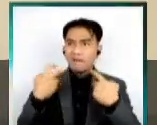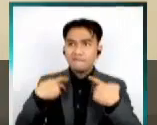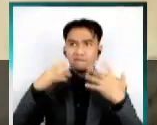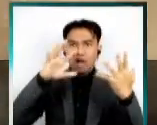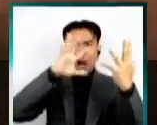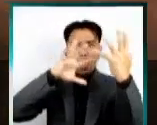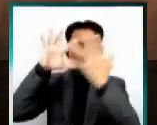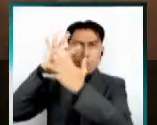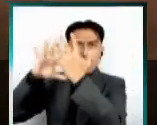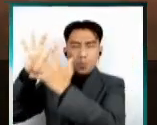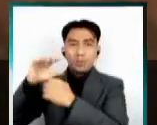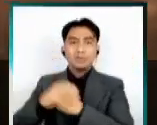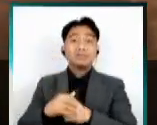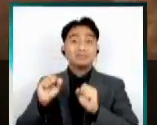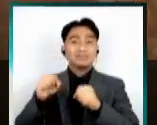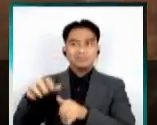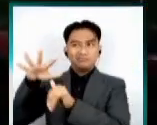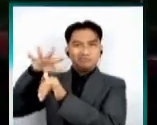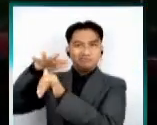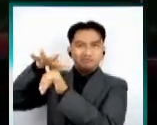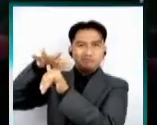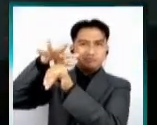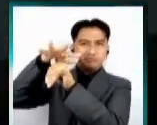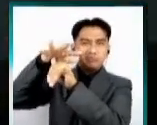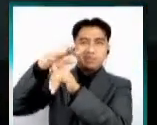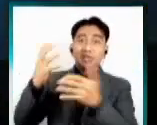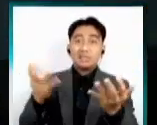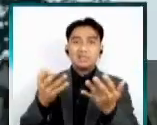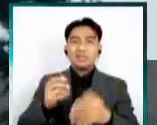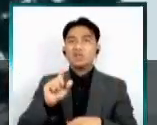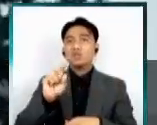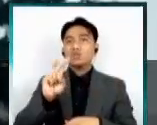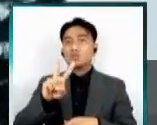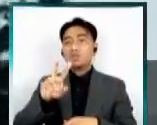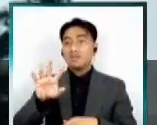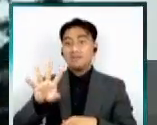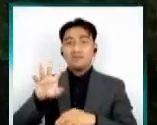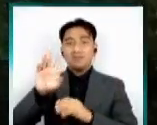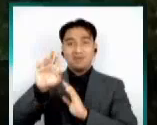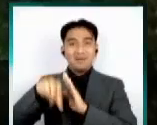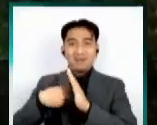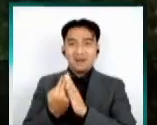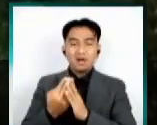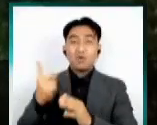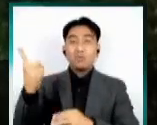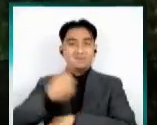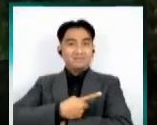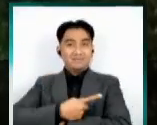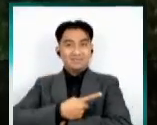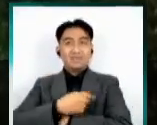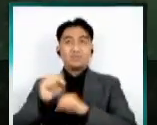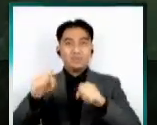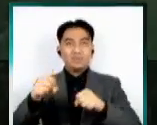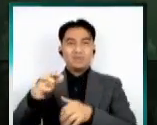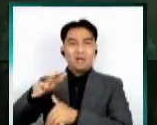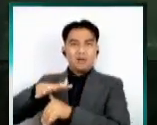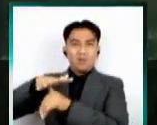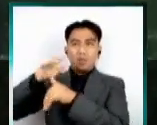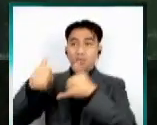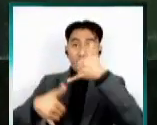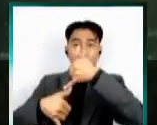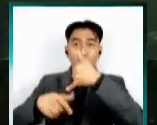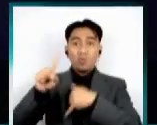kaya ng 5G drones na lumipad sa loob ng 24 oras sa maximum height na 150 feet,